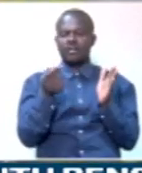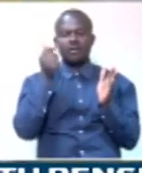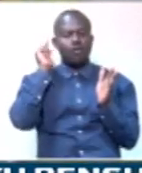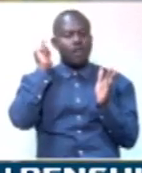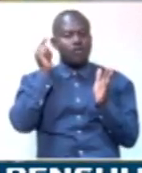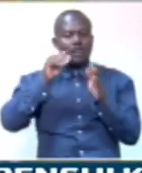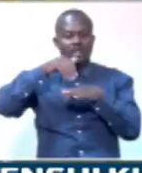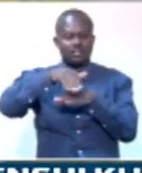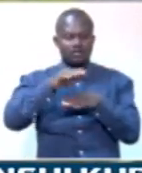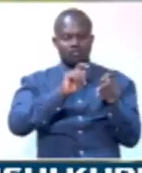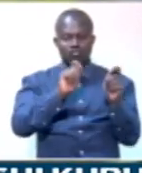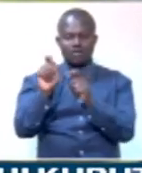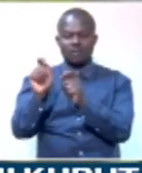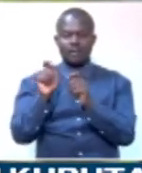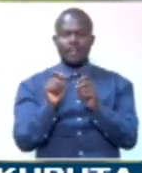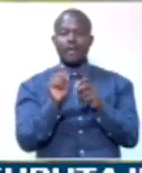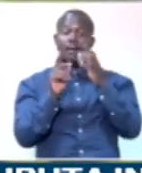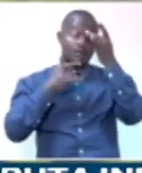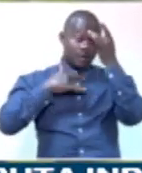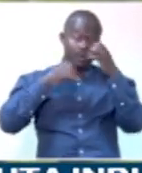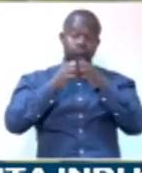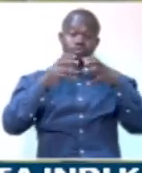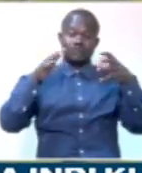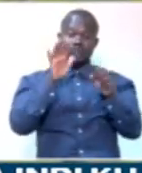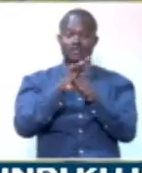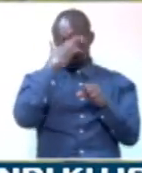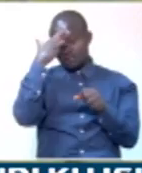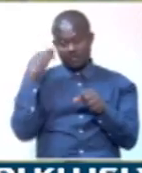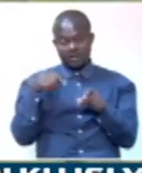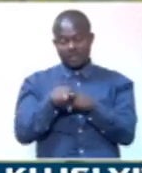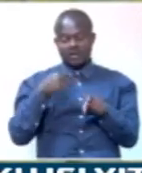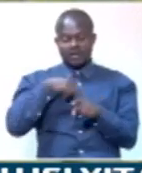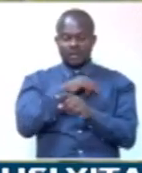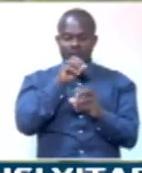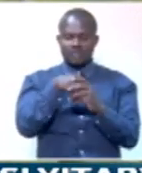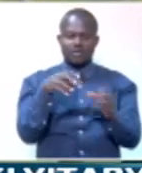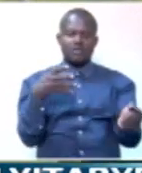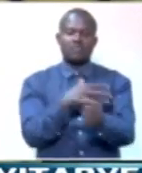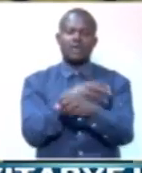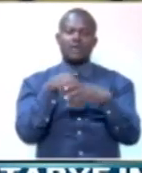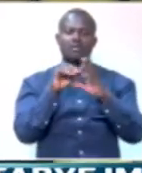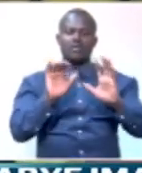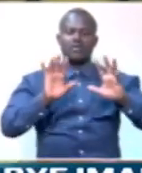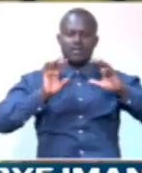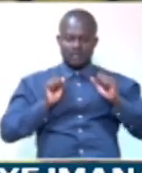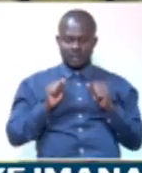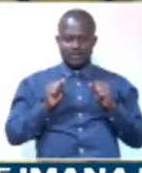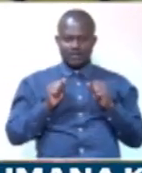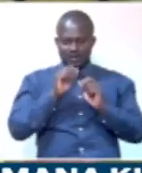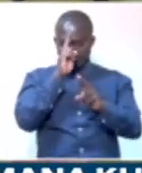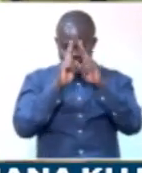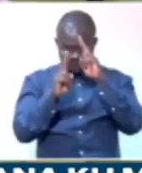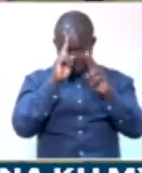Kubera ko abarwayi barimo bariyongera cyane, akaba ariyo mpamvu natwe turi gushyiramo imbaraga mu kwirinda.